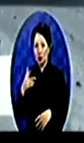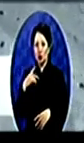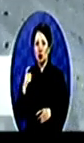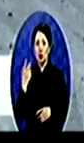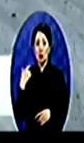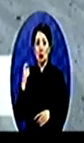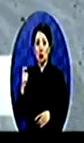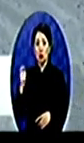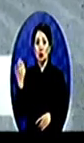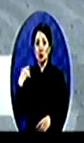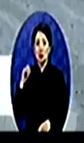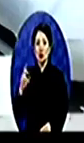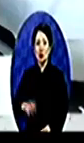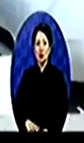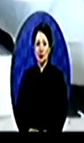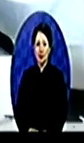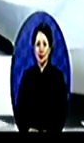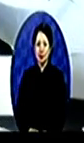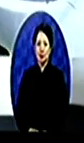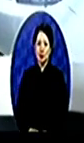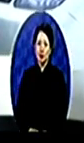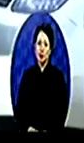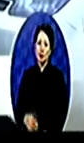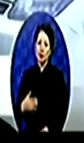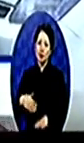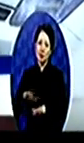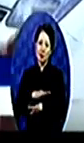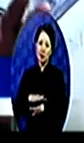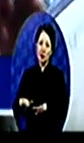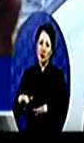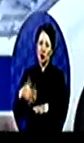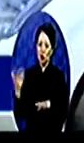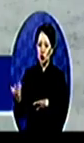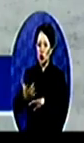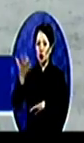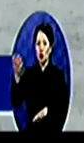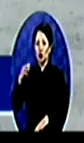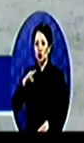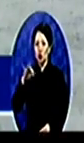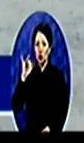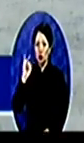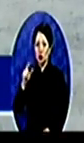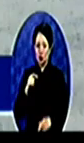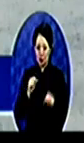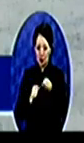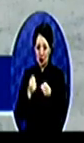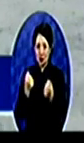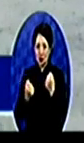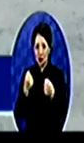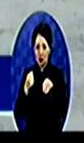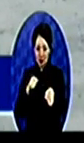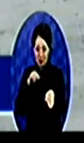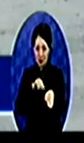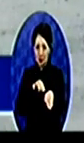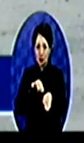босч байдаг юм байна. Зам бол ердөө шороо тоосчлол маш их. Урдлын машин, арын машин